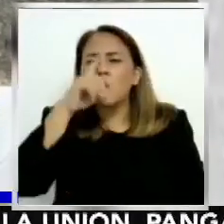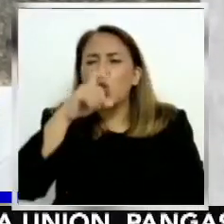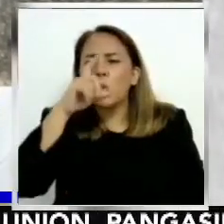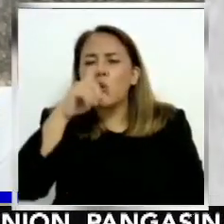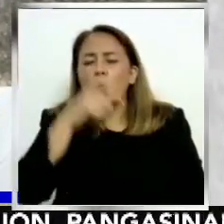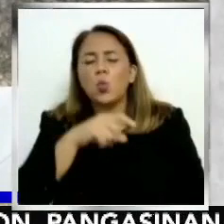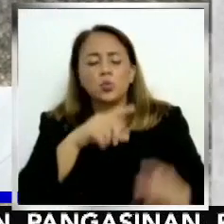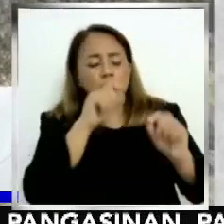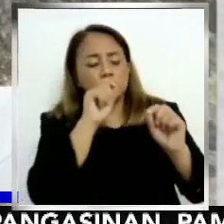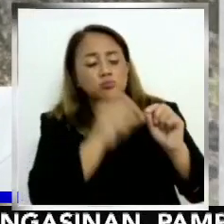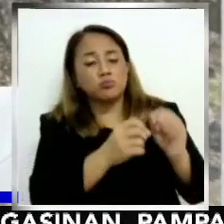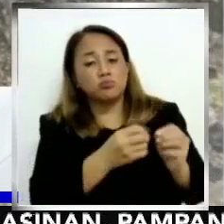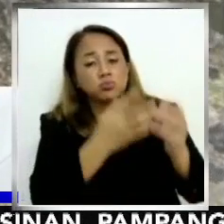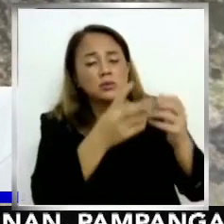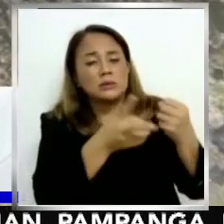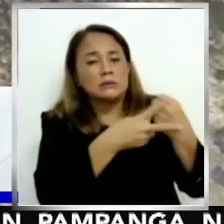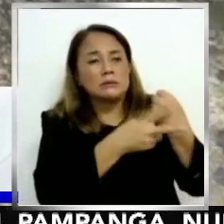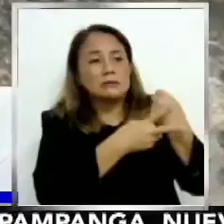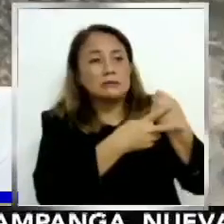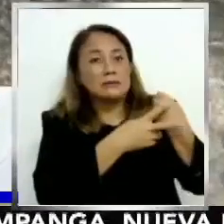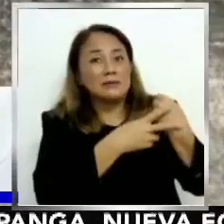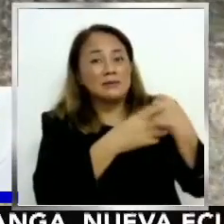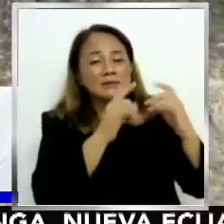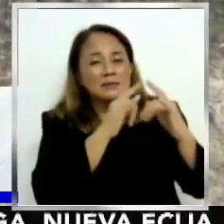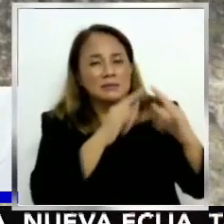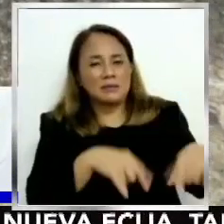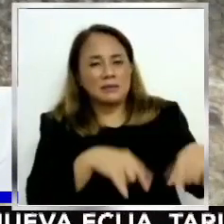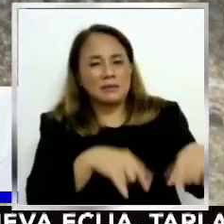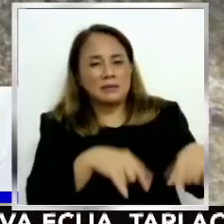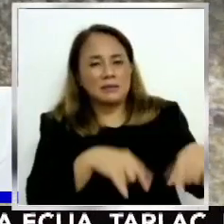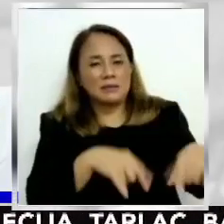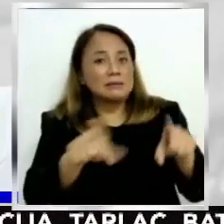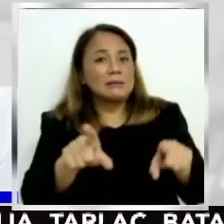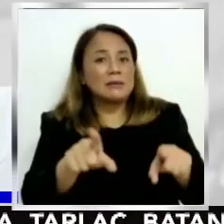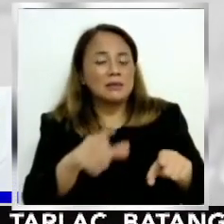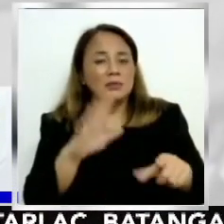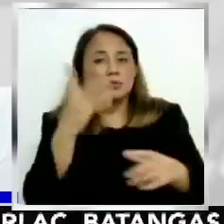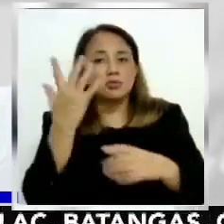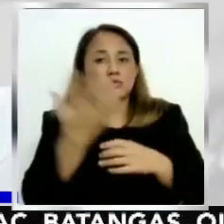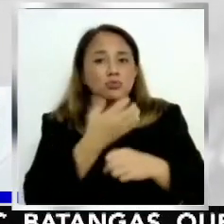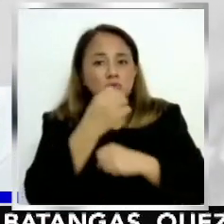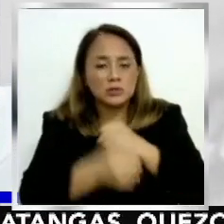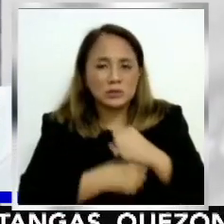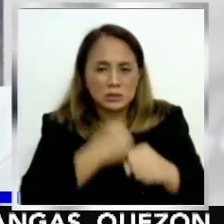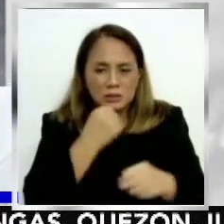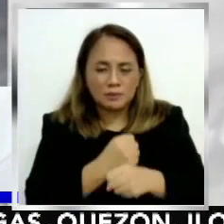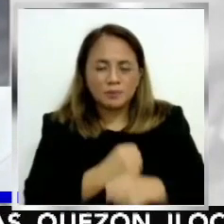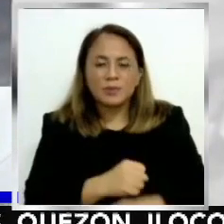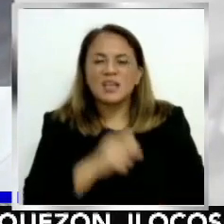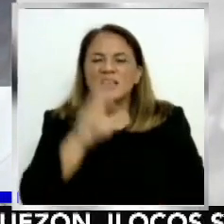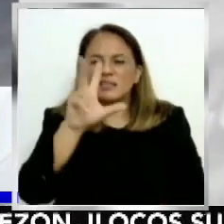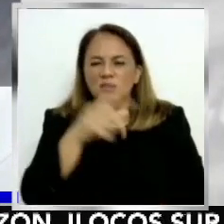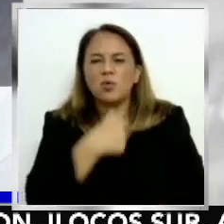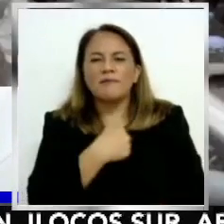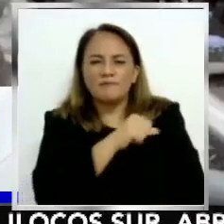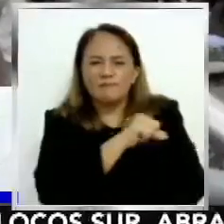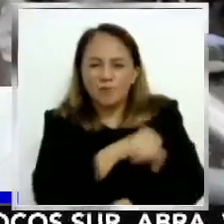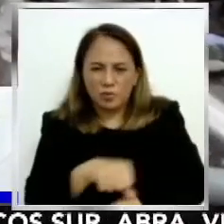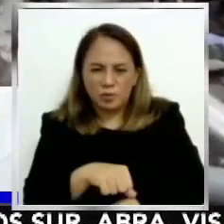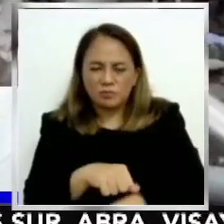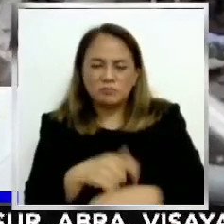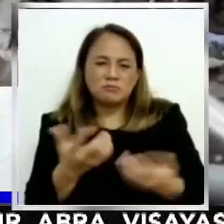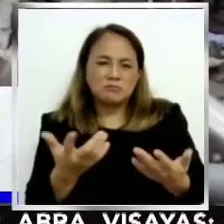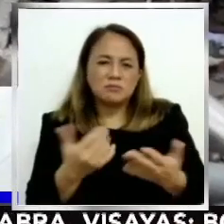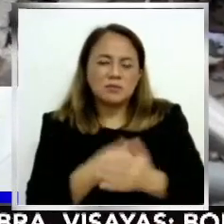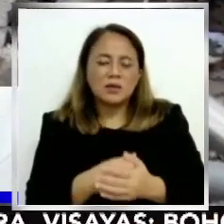kung nasaan ang tent. Hindi raw naibenta ang mga paputok noong bagong taon, tatlo ang naitalang nasugatan. Ang bahagi ng napinsalang bahay